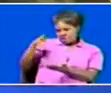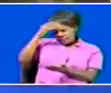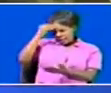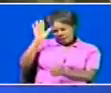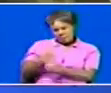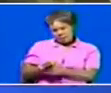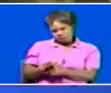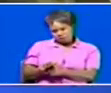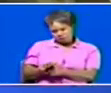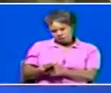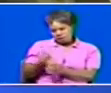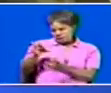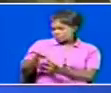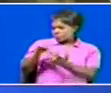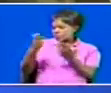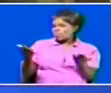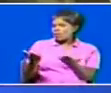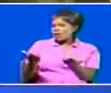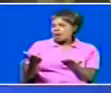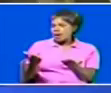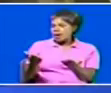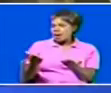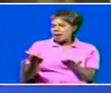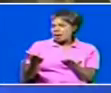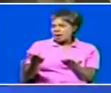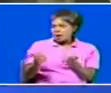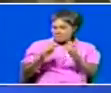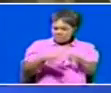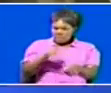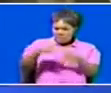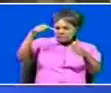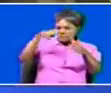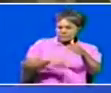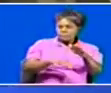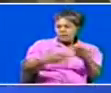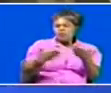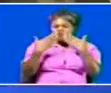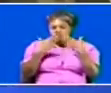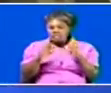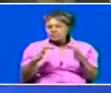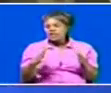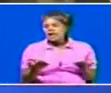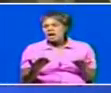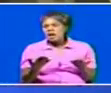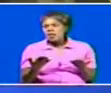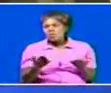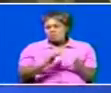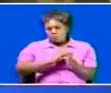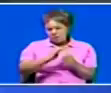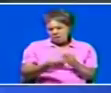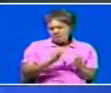a bit, especially on the depth, the way they do their depth, the way they do their finishing, the way they cover the weeds